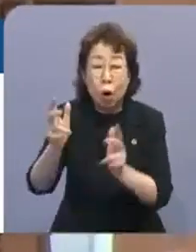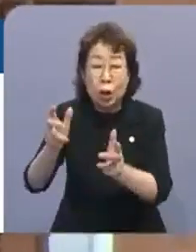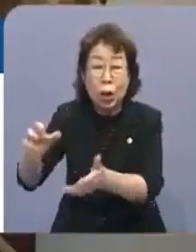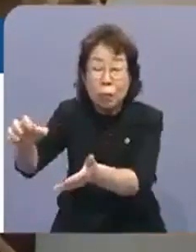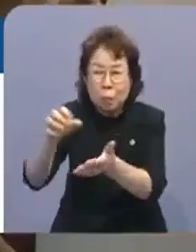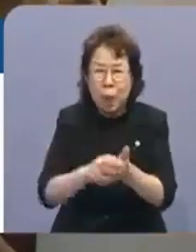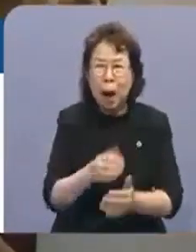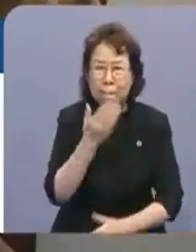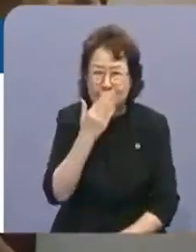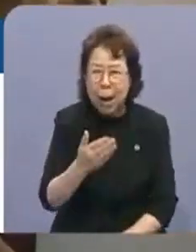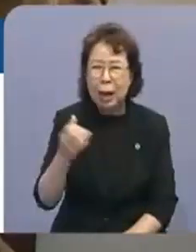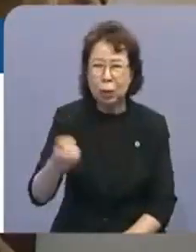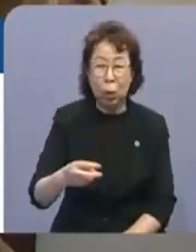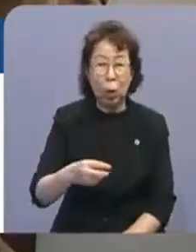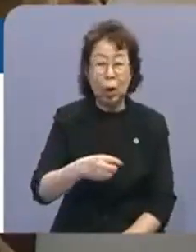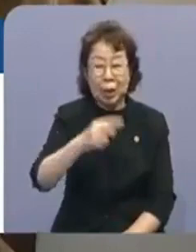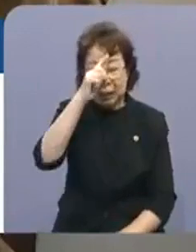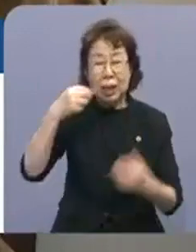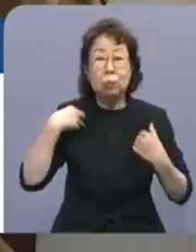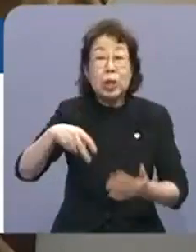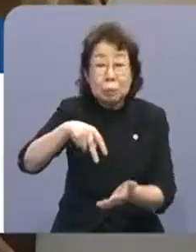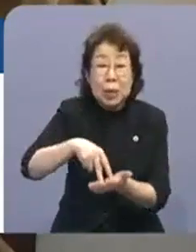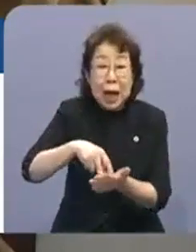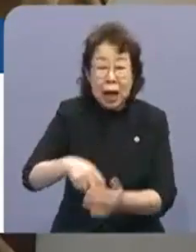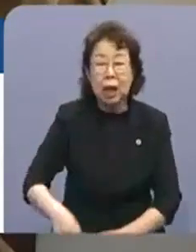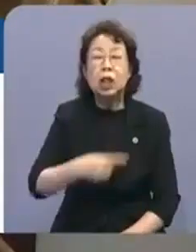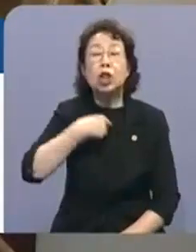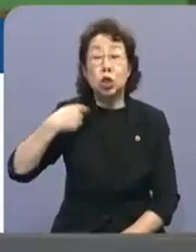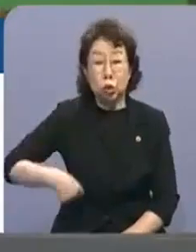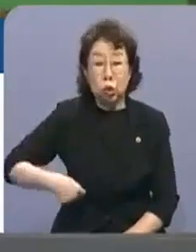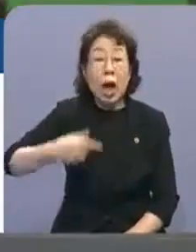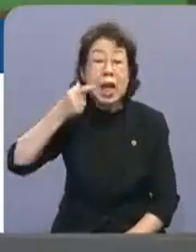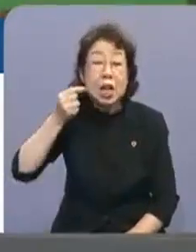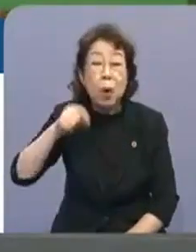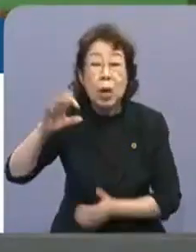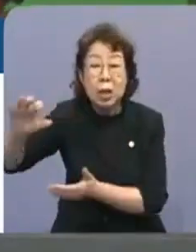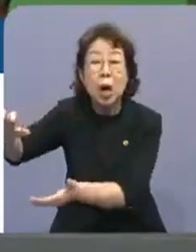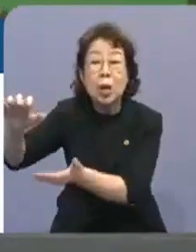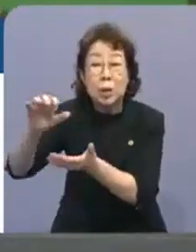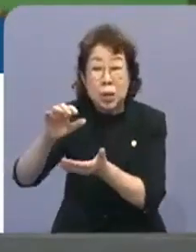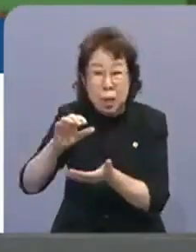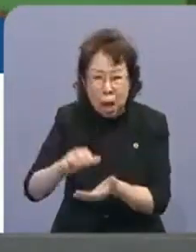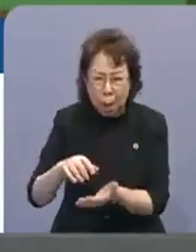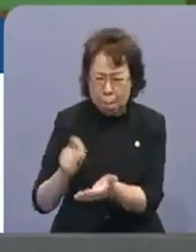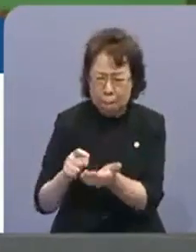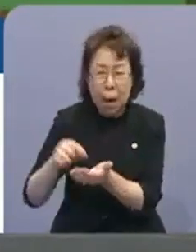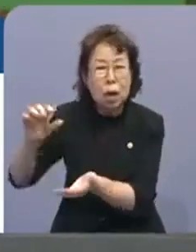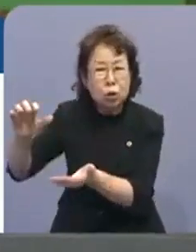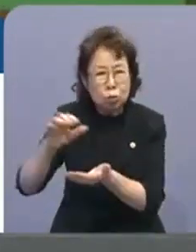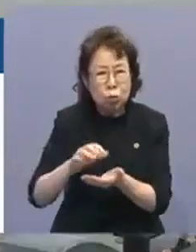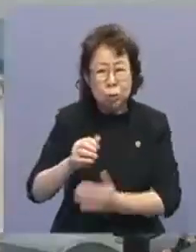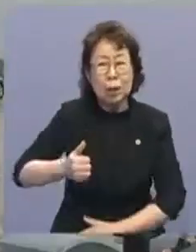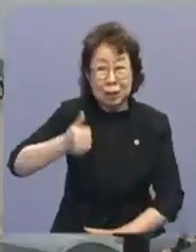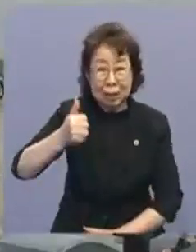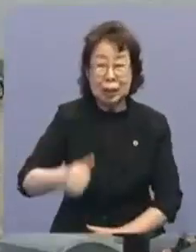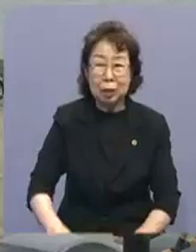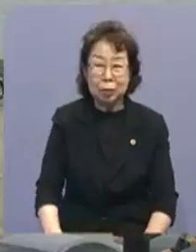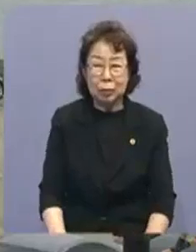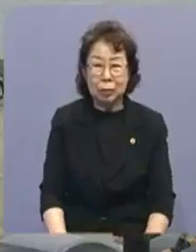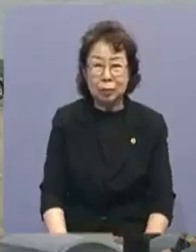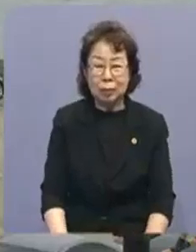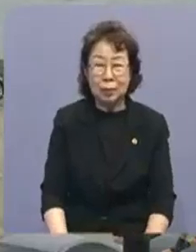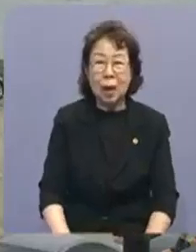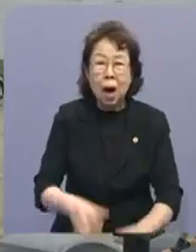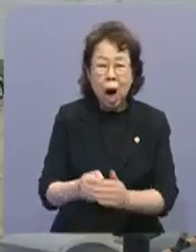늘려주고 또 정부 차원에서 움직여서 중국이나 일본 등지에서 좀 철강제를 긴급하게 수입해오는 등. 포스코